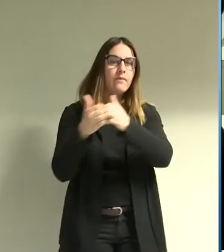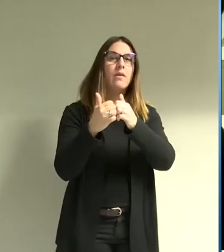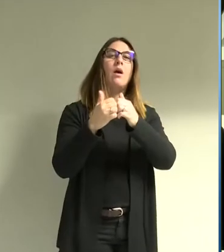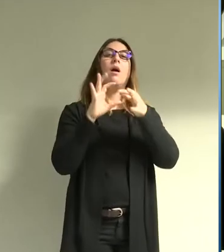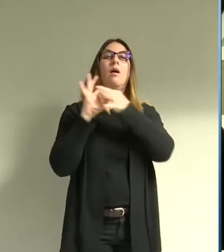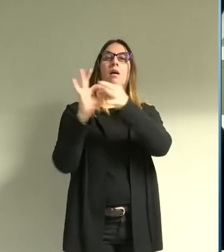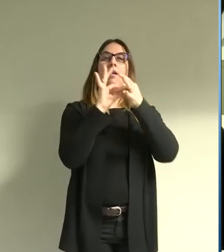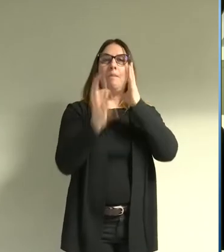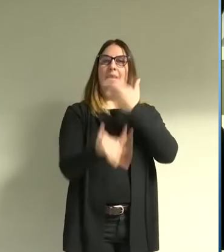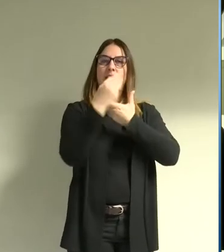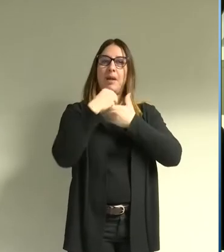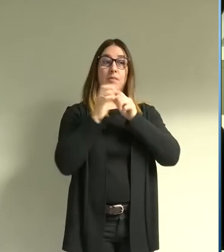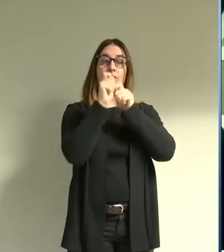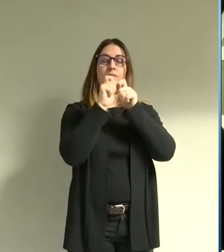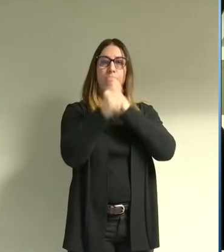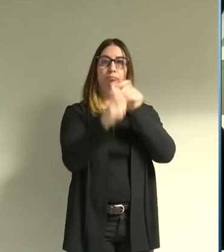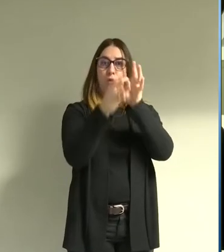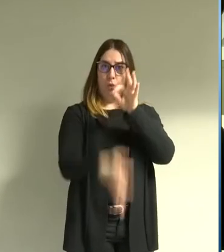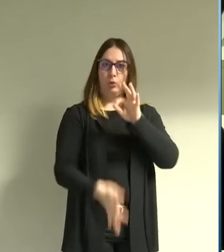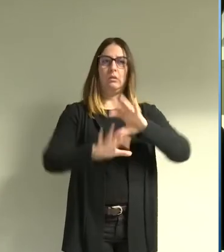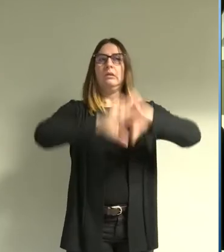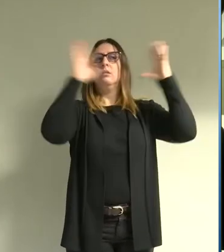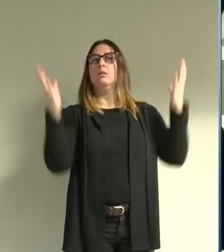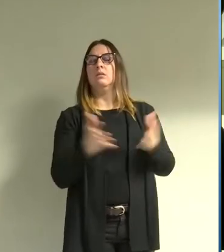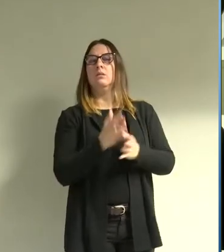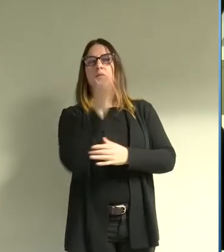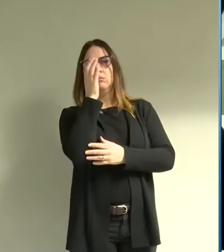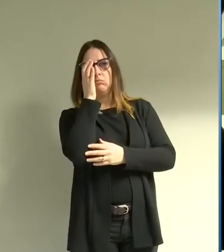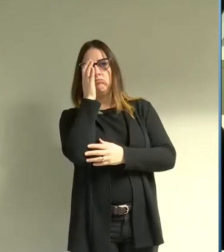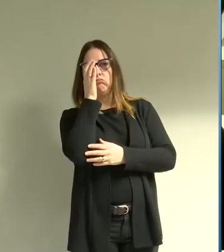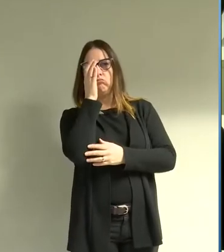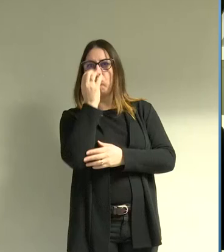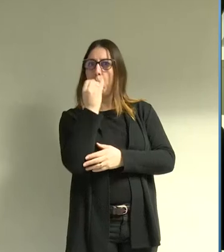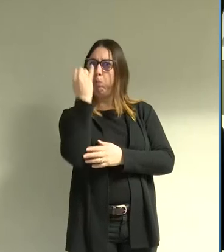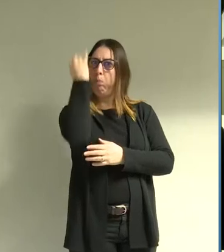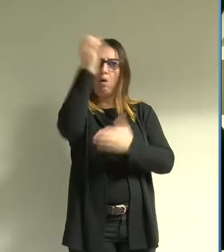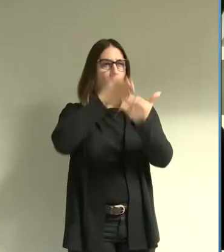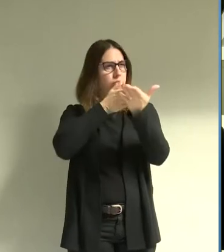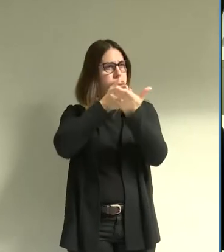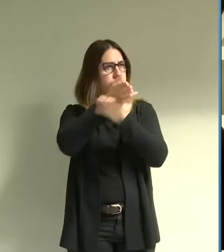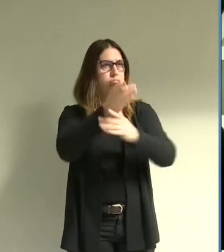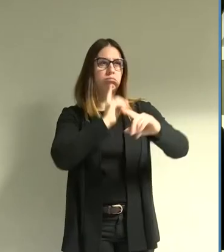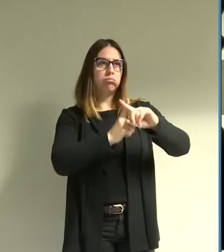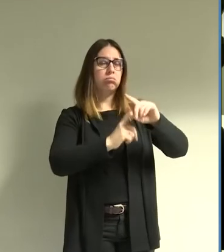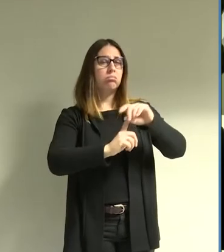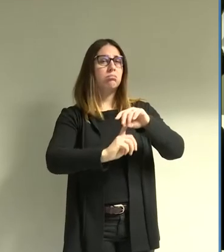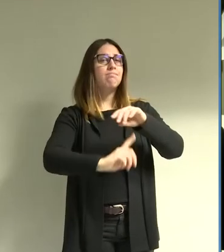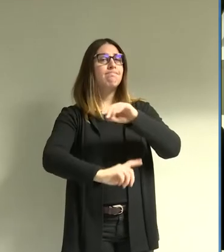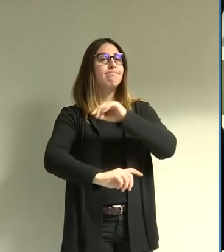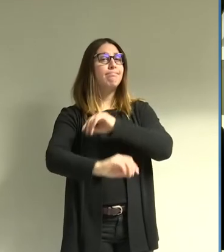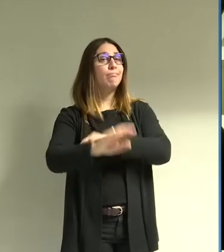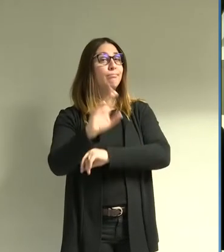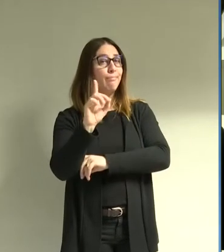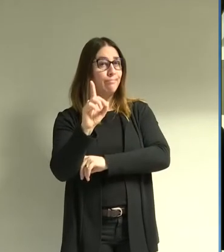et participative tout ça me semble plutôt une bonne piste mais mais qu est